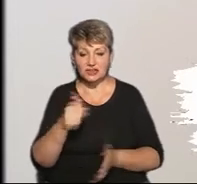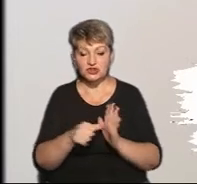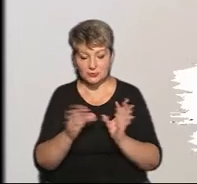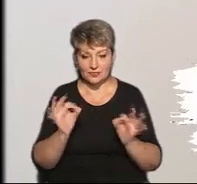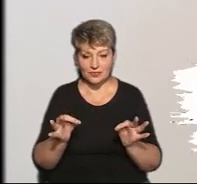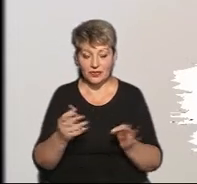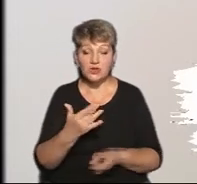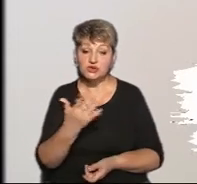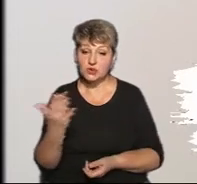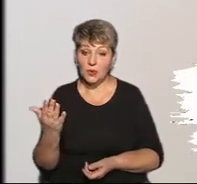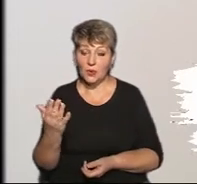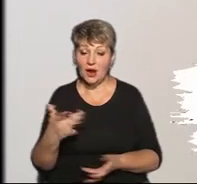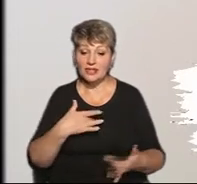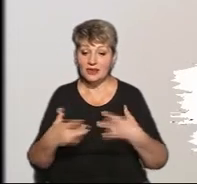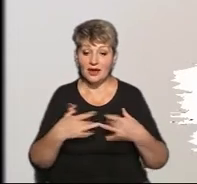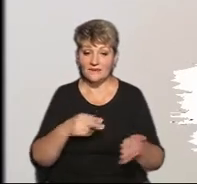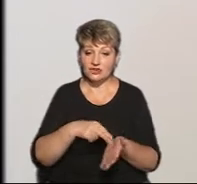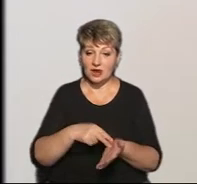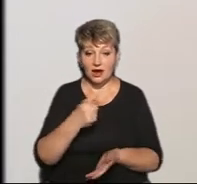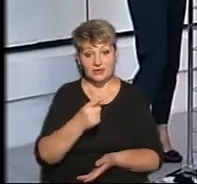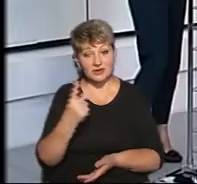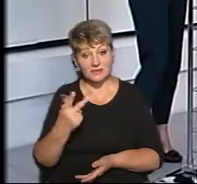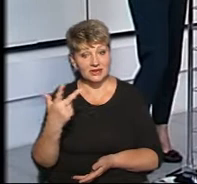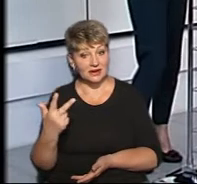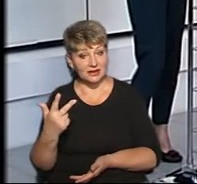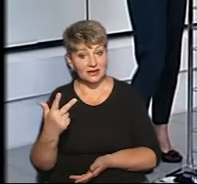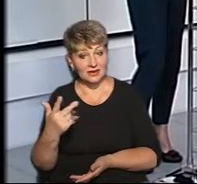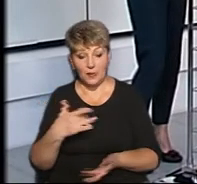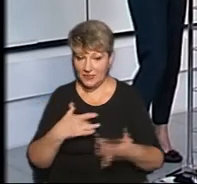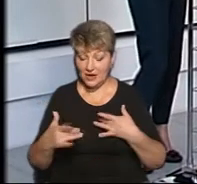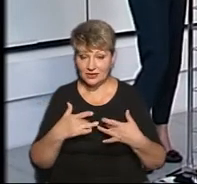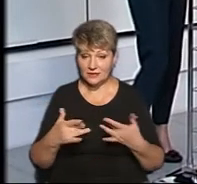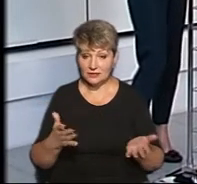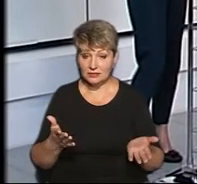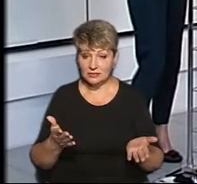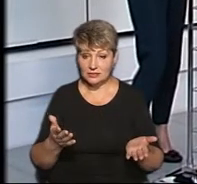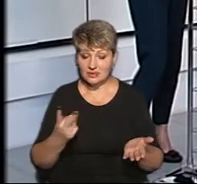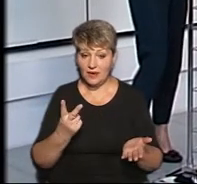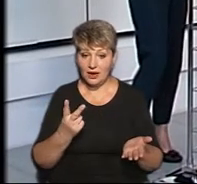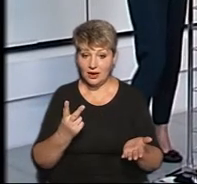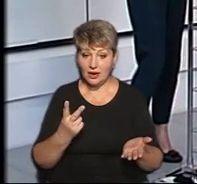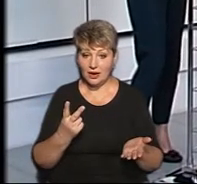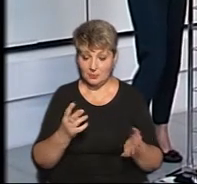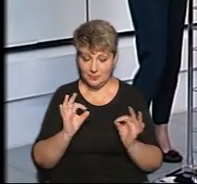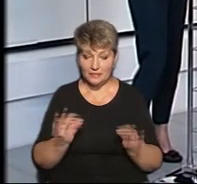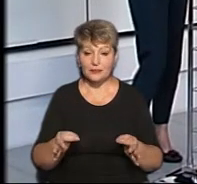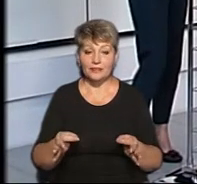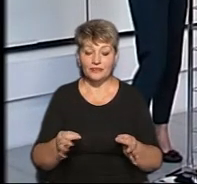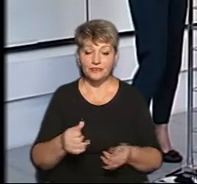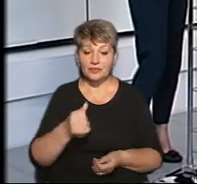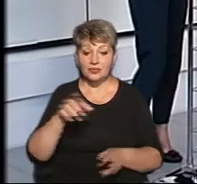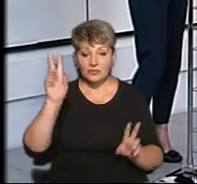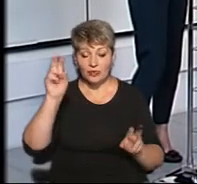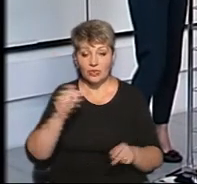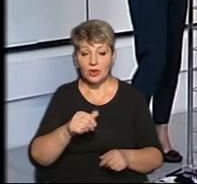Правильно. Скільки театрів у Черкасах? 1, 2 або 3? Театрів? Так. 2. 2. Правильно. Назвіть